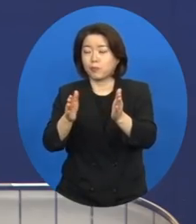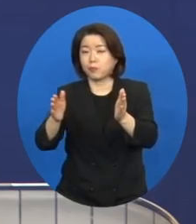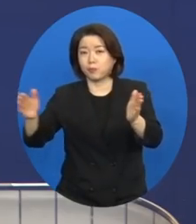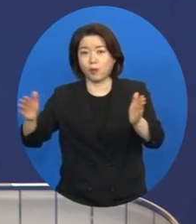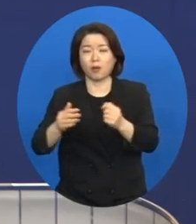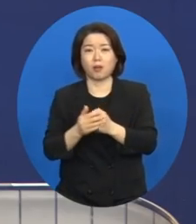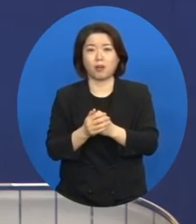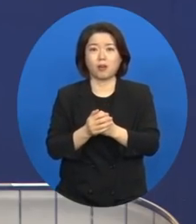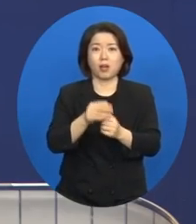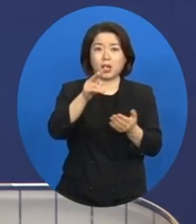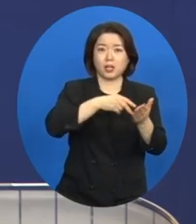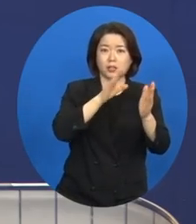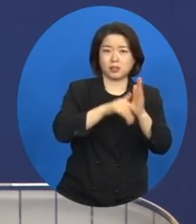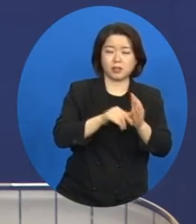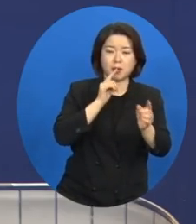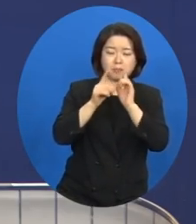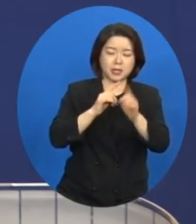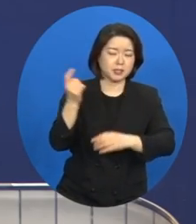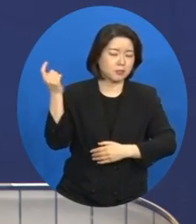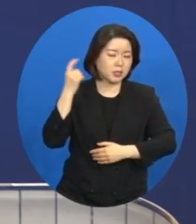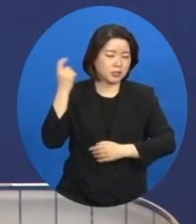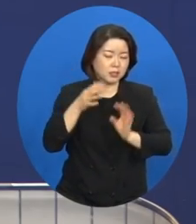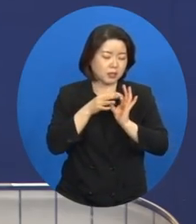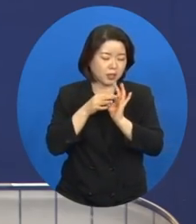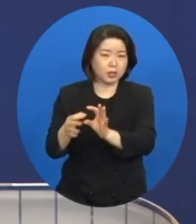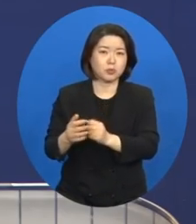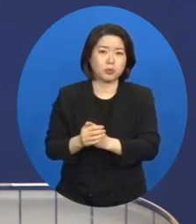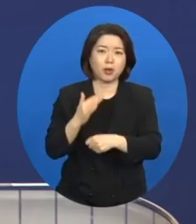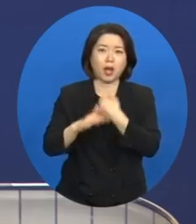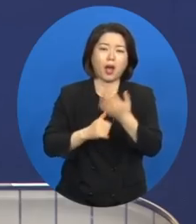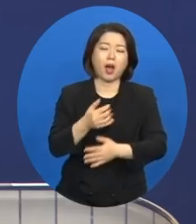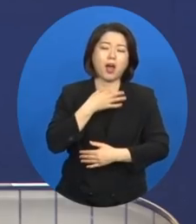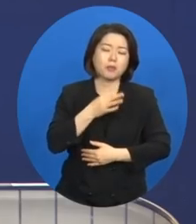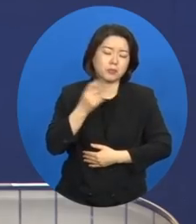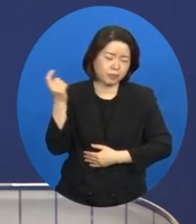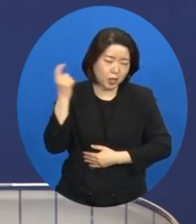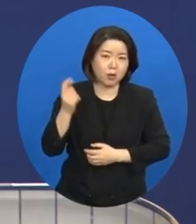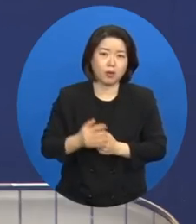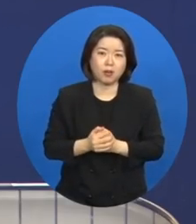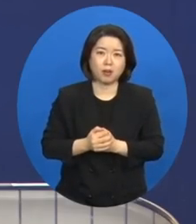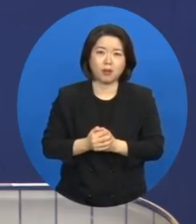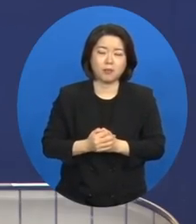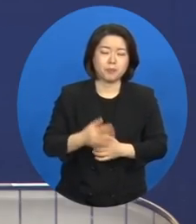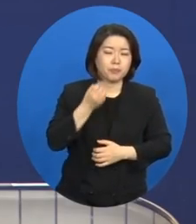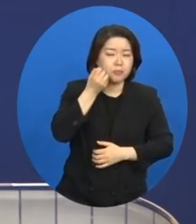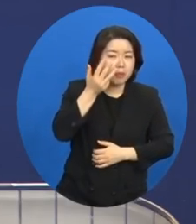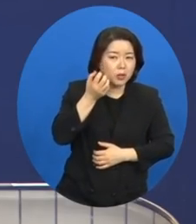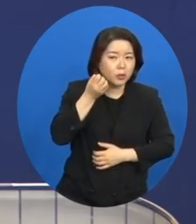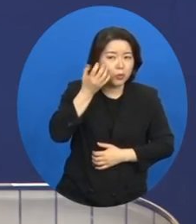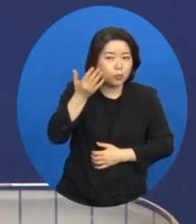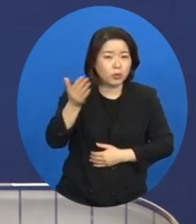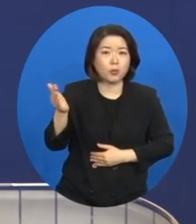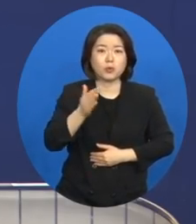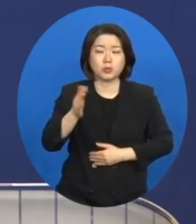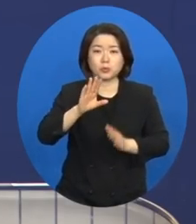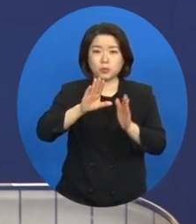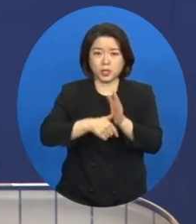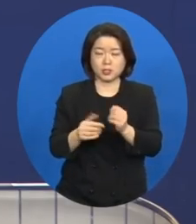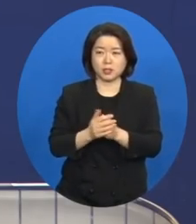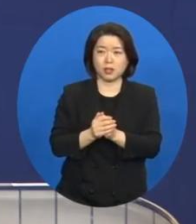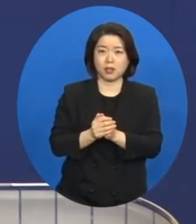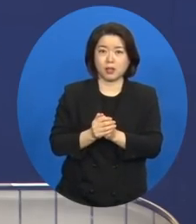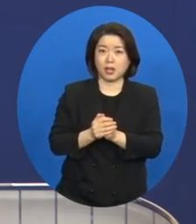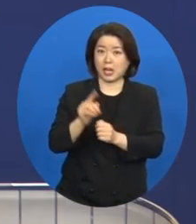읽으면서 말씀을 계속 듣게 돼요. 하나님 음성을 듣게 됩니다. 8개월, 9개월쯤 지났을 때 한 자매